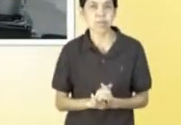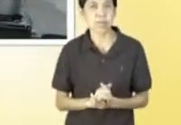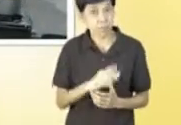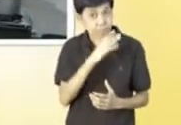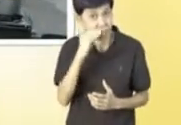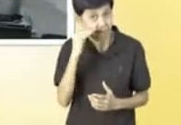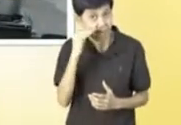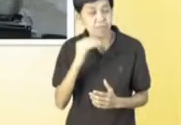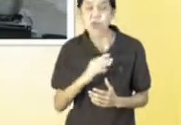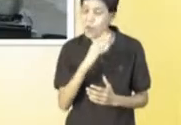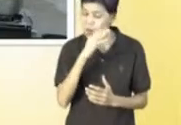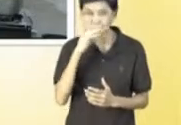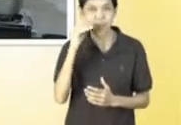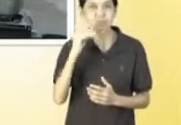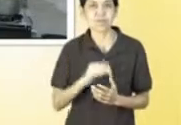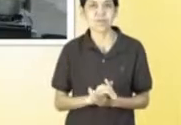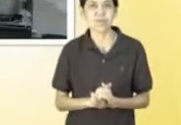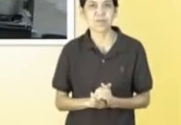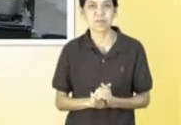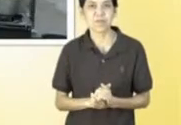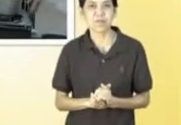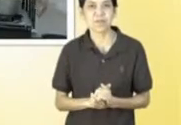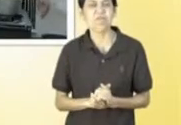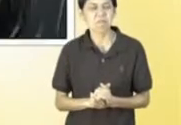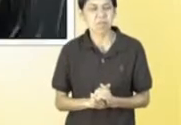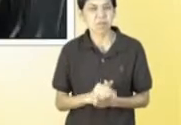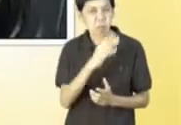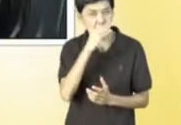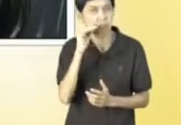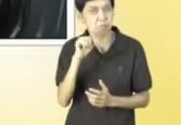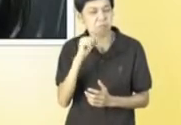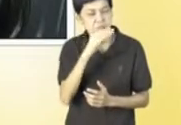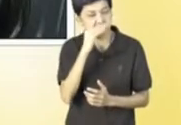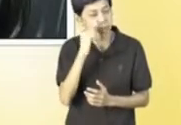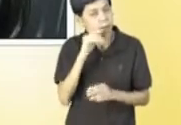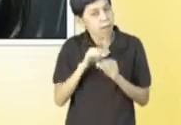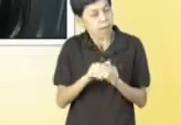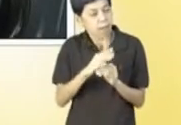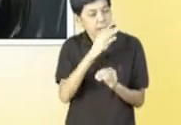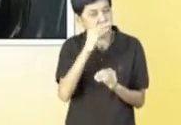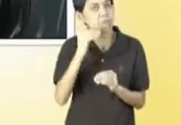หอมไหมคะ เนี่ยฮะหอมมากเลย ใช่ค่ะมีกลิ่นกะทิ